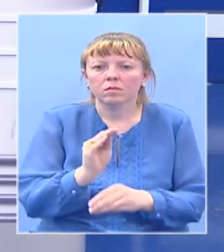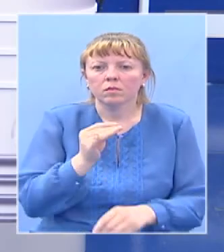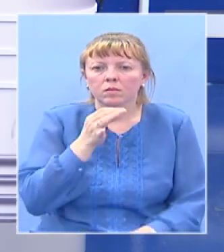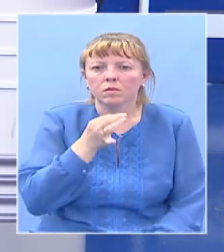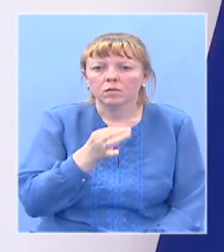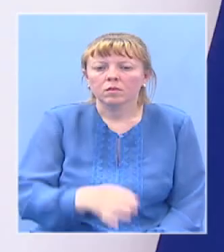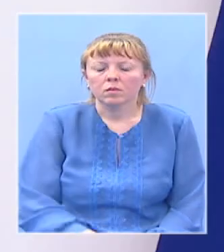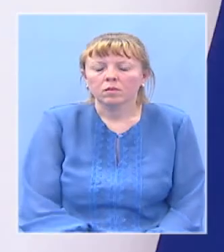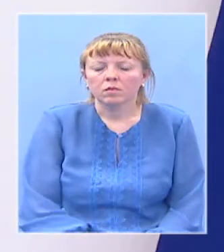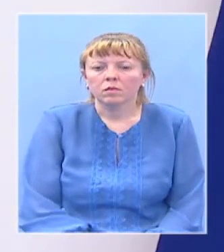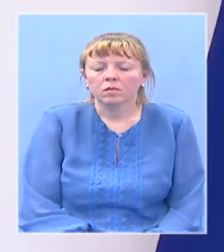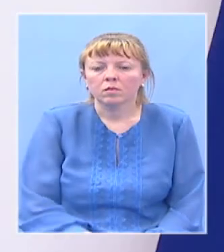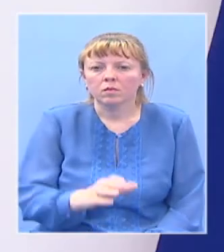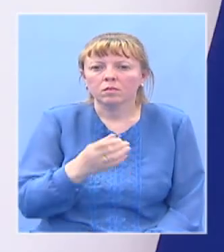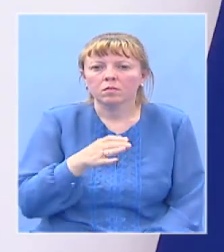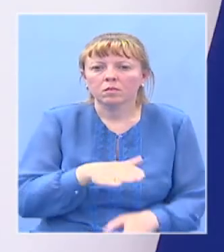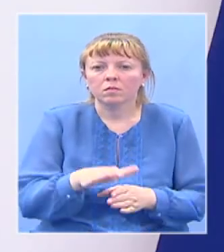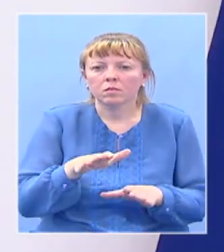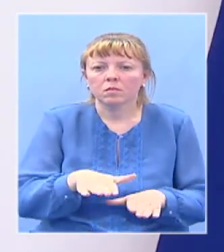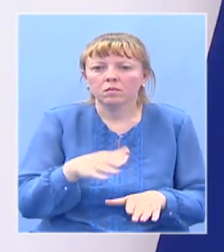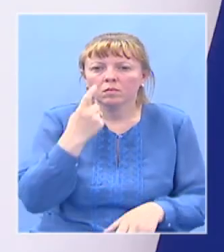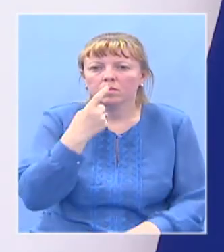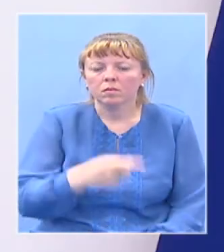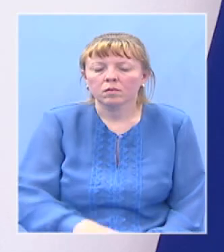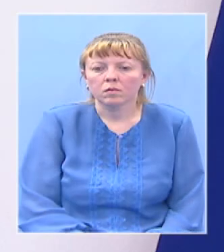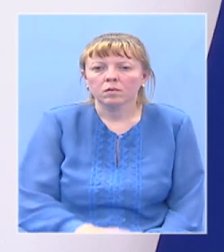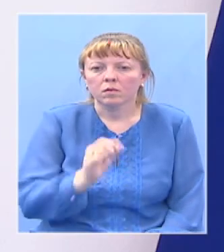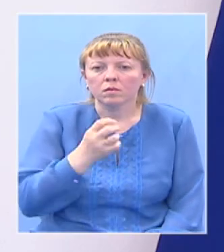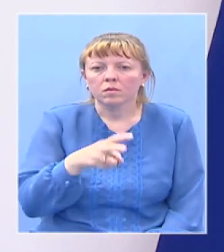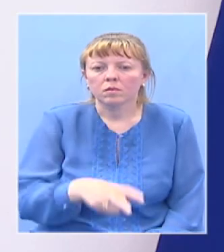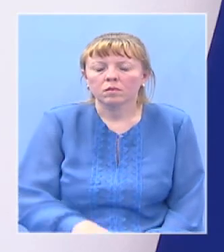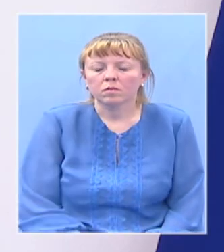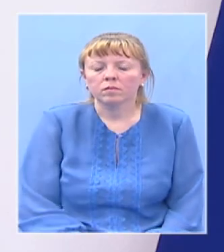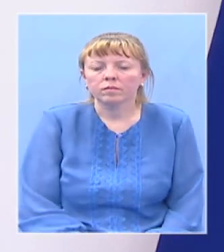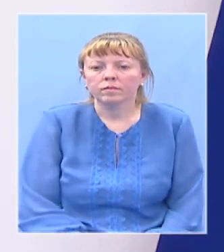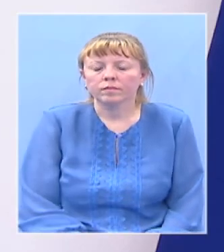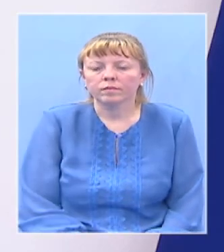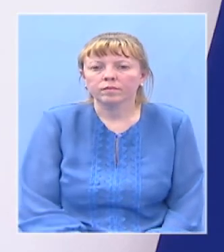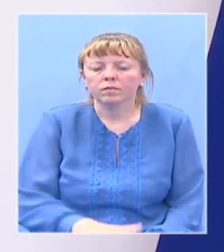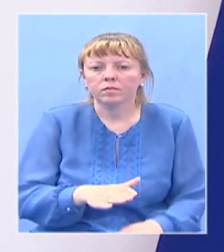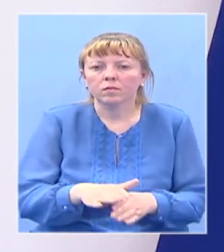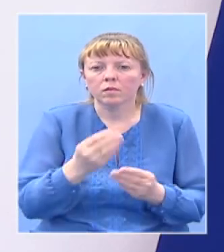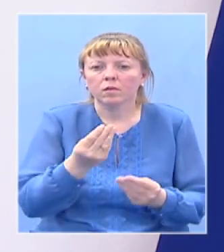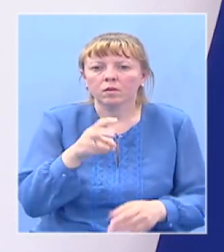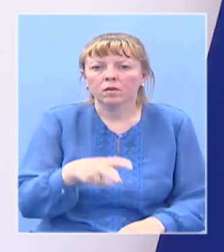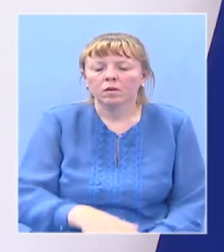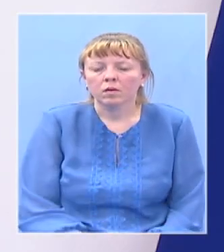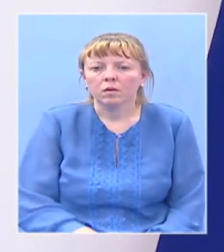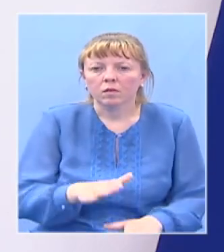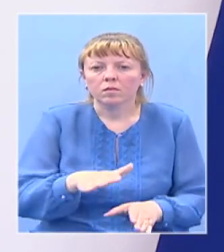именно касаемо полномочий местных исполнительных органов и казавтожол в полномочия казах